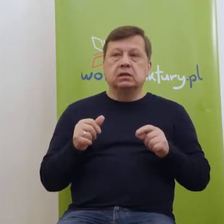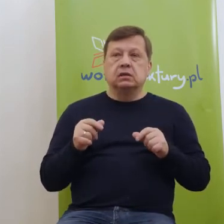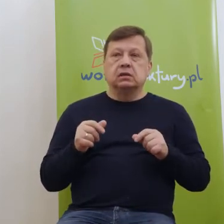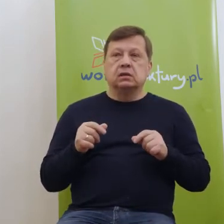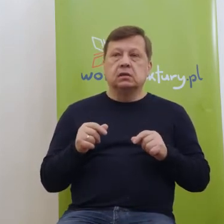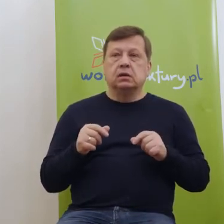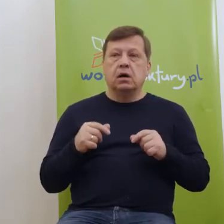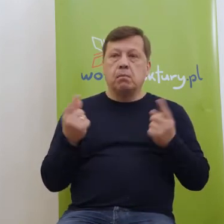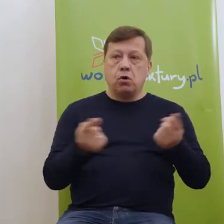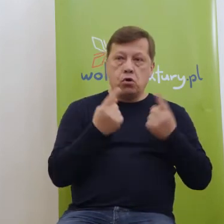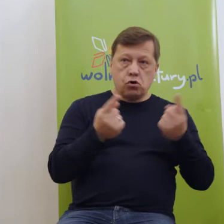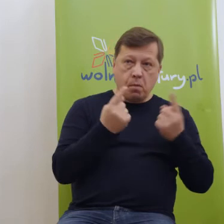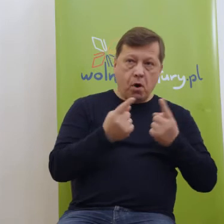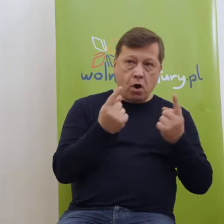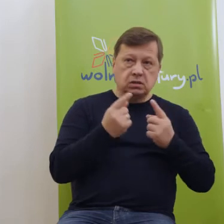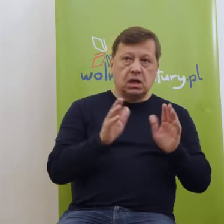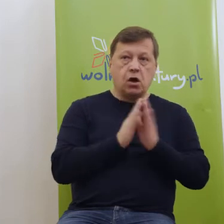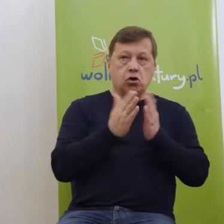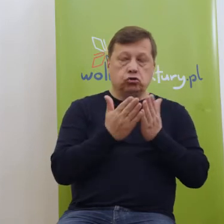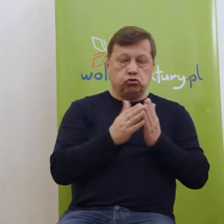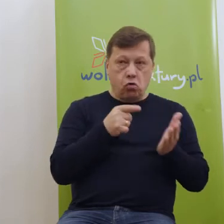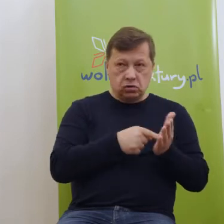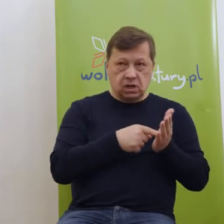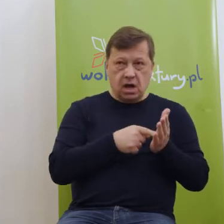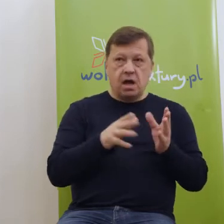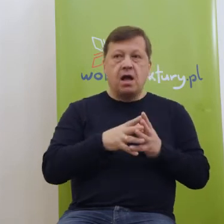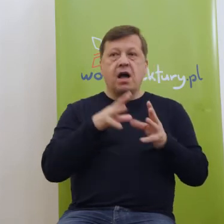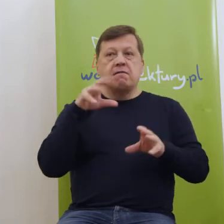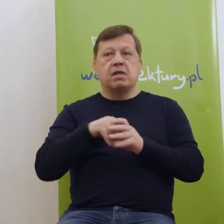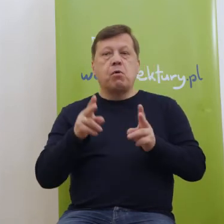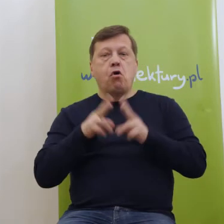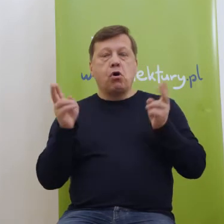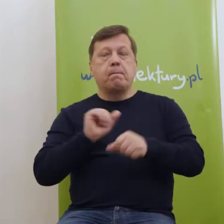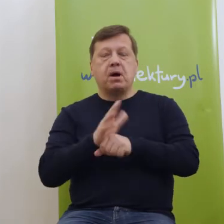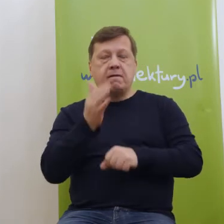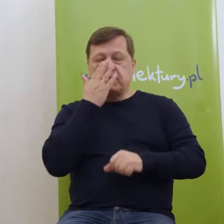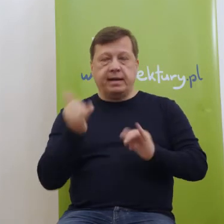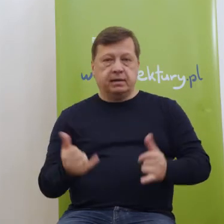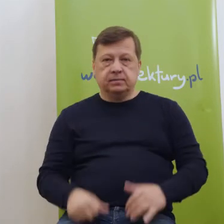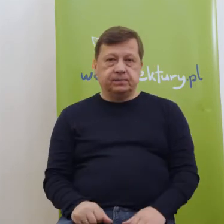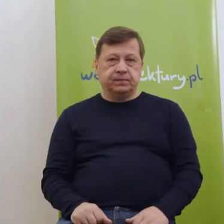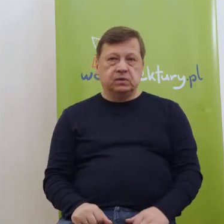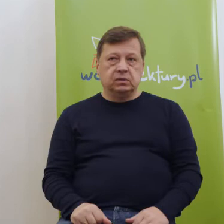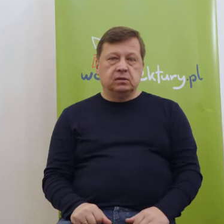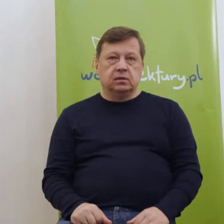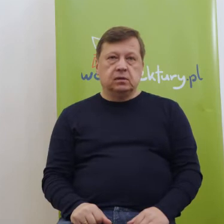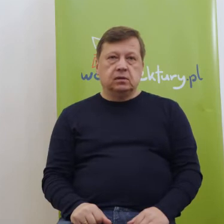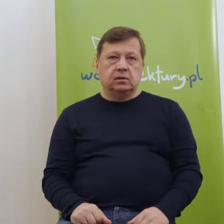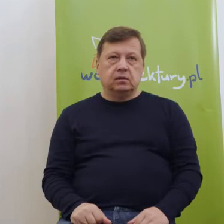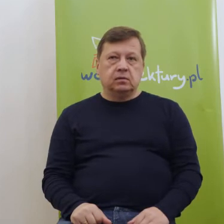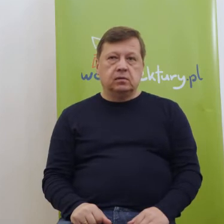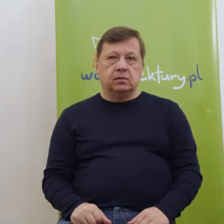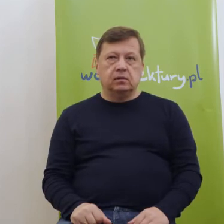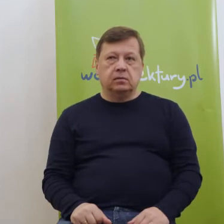promocja i premiera książki w pandemii, no bo jeszcze tak zaczęłaś w trudnym momencie. W ogóle to było strasznie śmieszne.